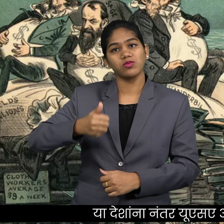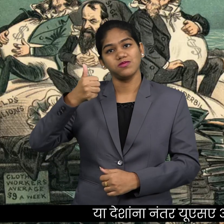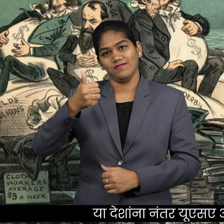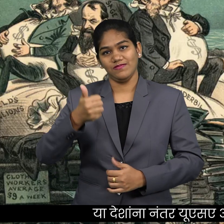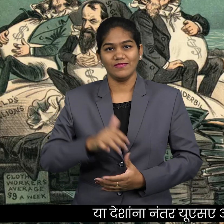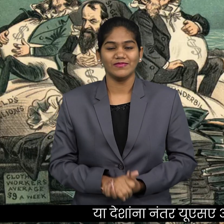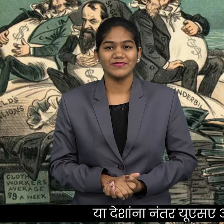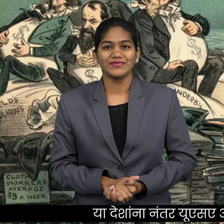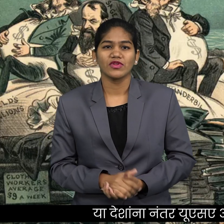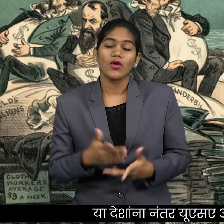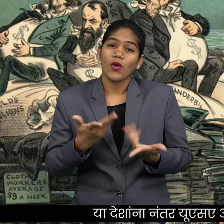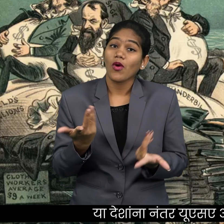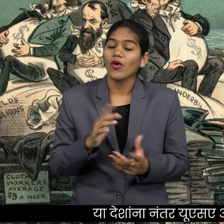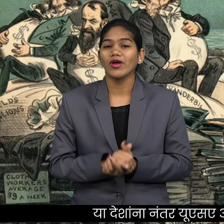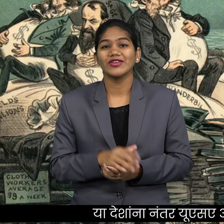USSRच्या प्रभावाखाली